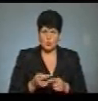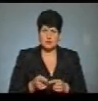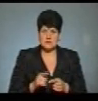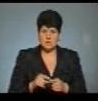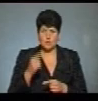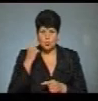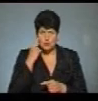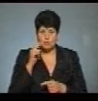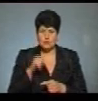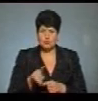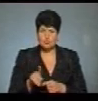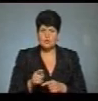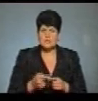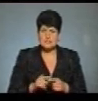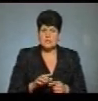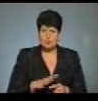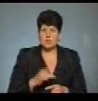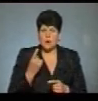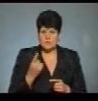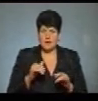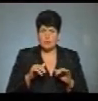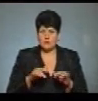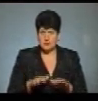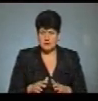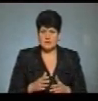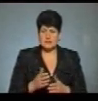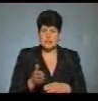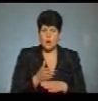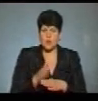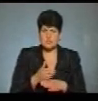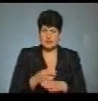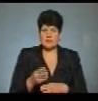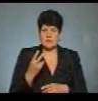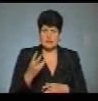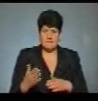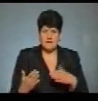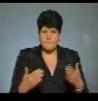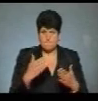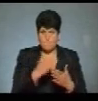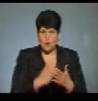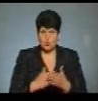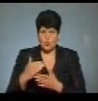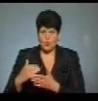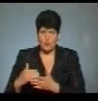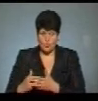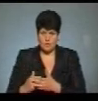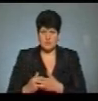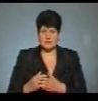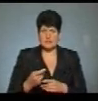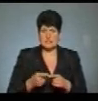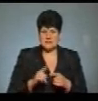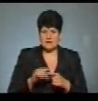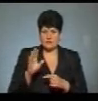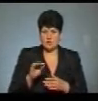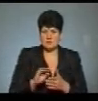Я згоден з цією думкою, тому що це була одна подія, її поділили, скажімо так, на два адмінпротоколи, і для протоколу записали працівники